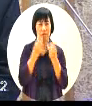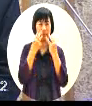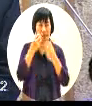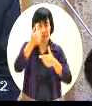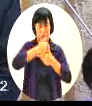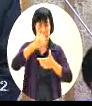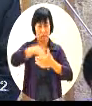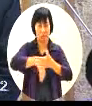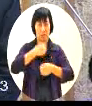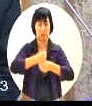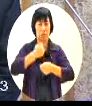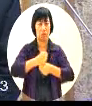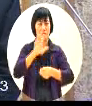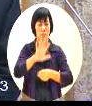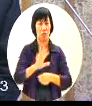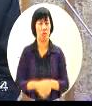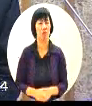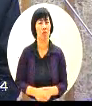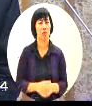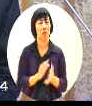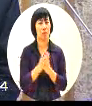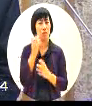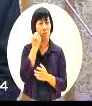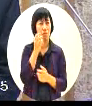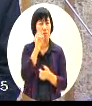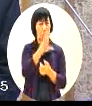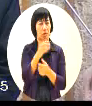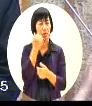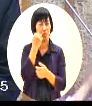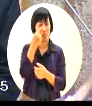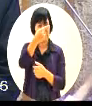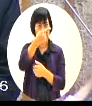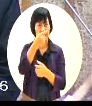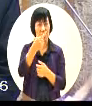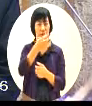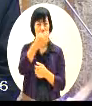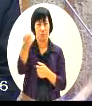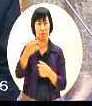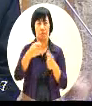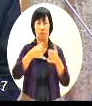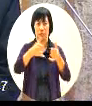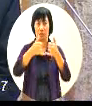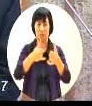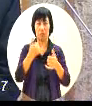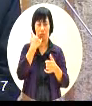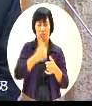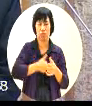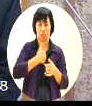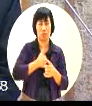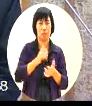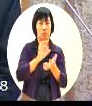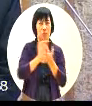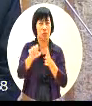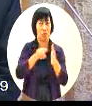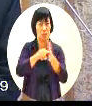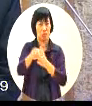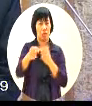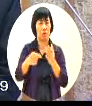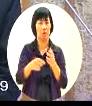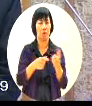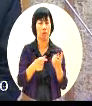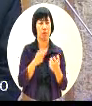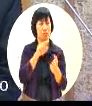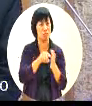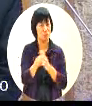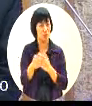啦。啊，头拄讲这个燕巢一号道路哈。哦这确实是咱用专案来处理哈，为了加速，我们会用专案用